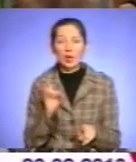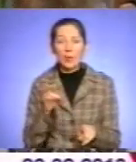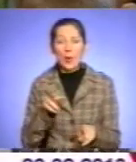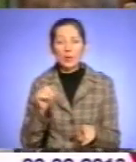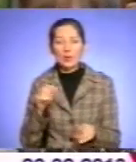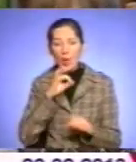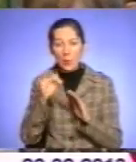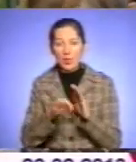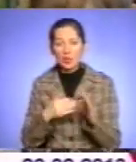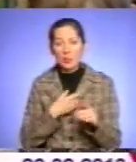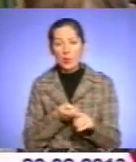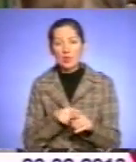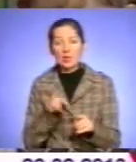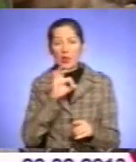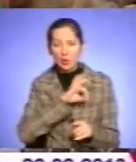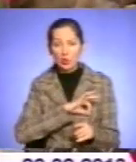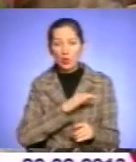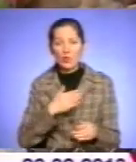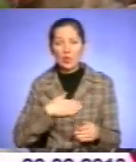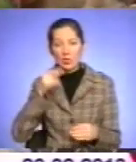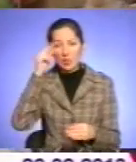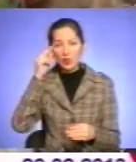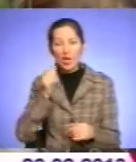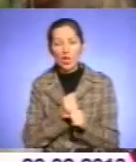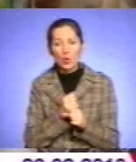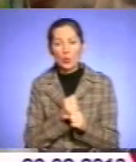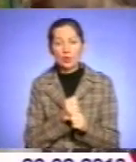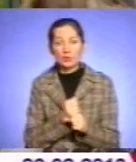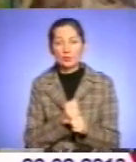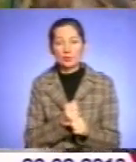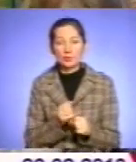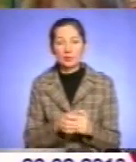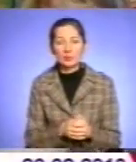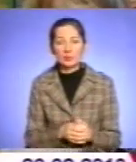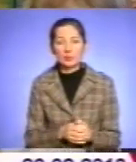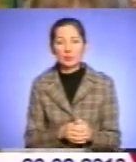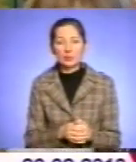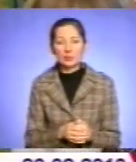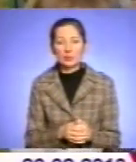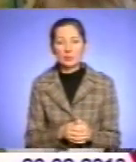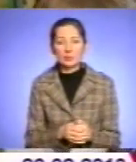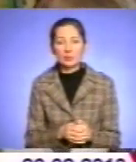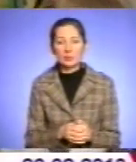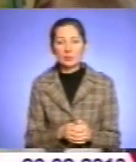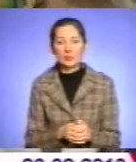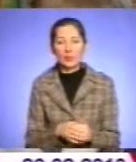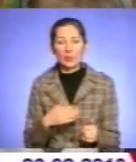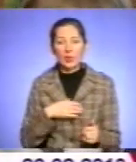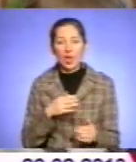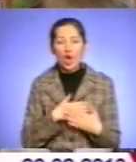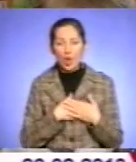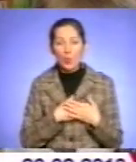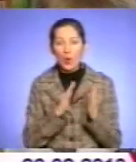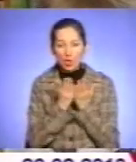це застосовуємо в нашій навчальній роботі, так, дівки? Так. От, ми любимо читати